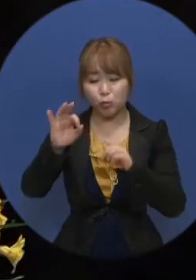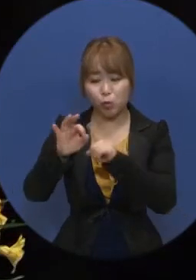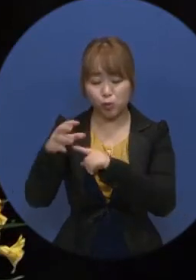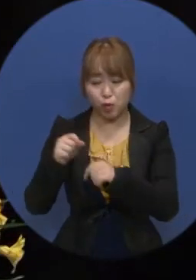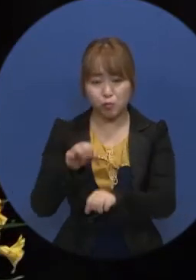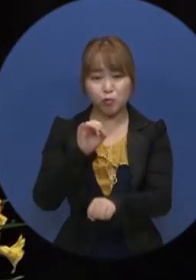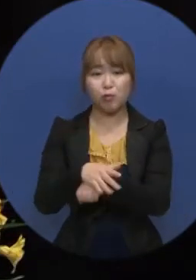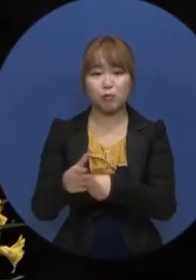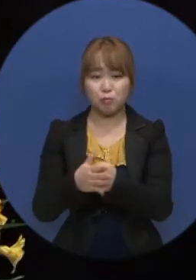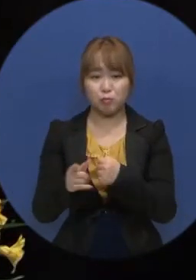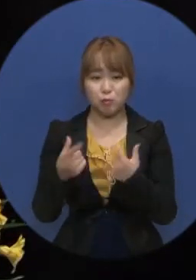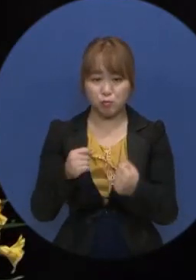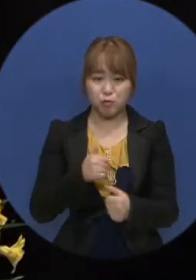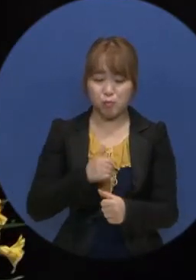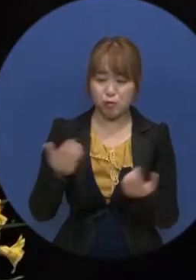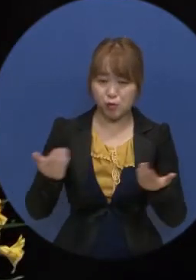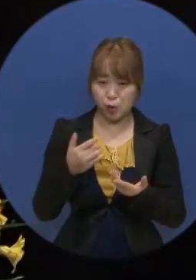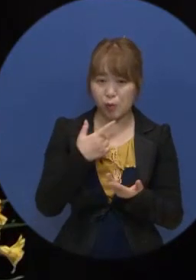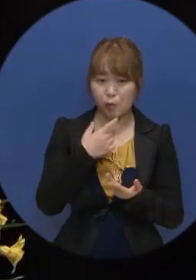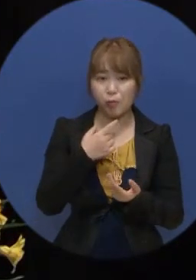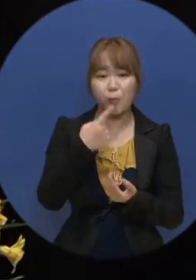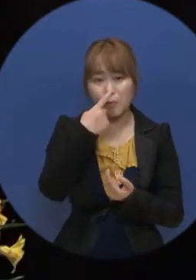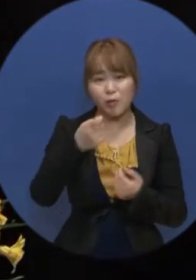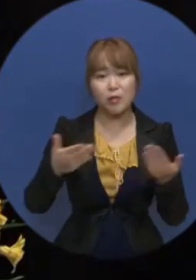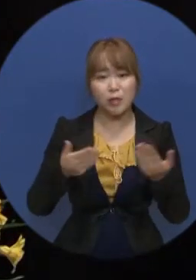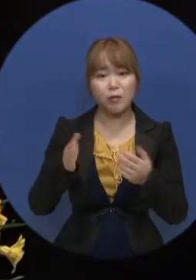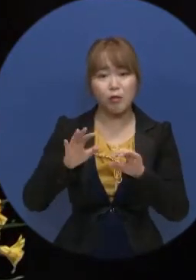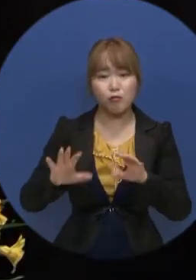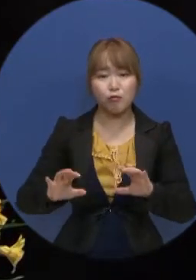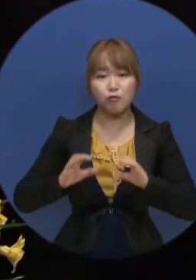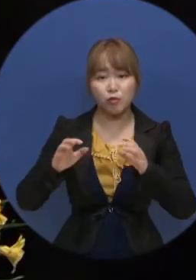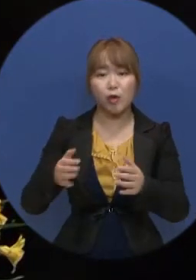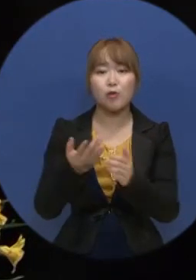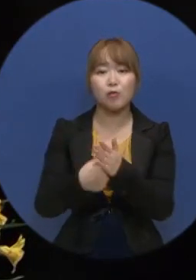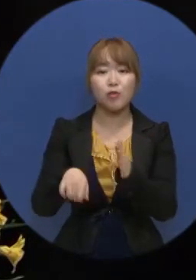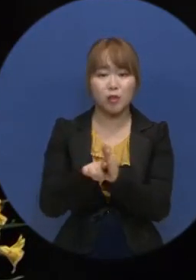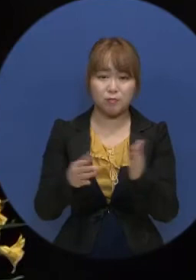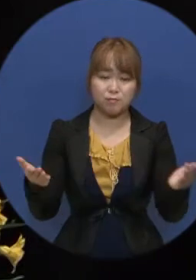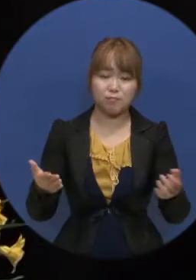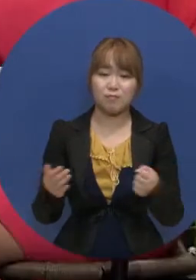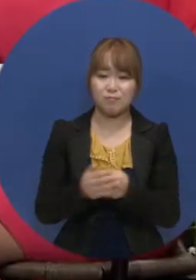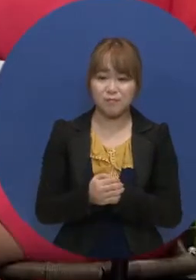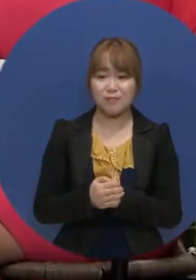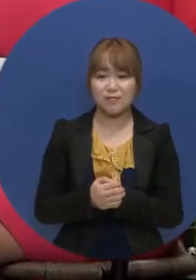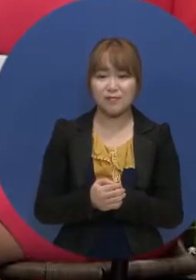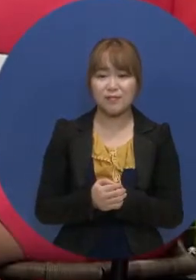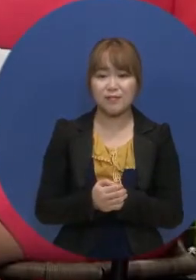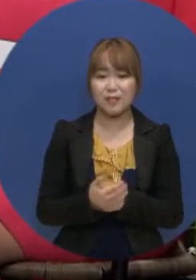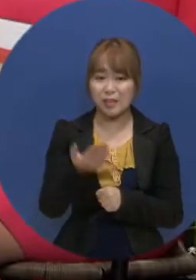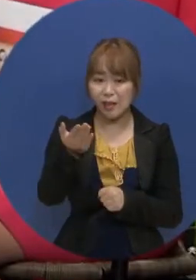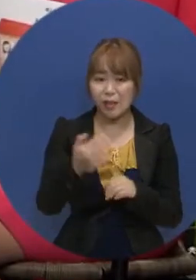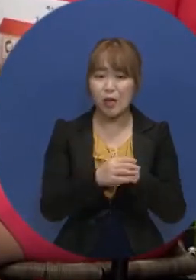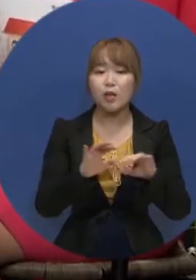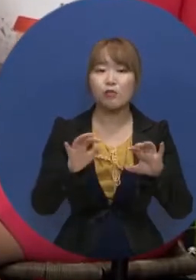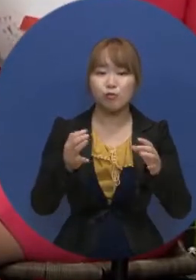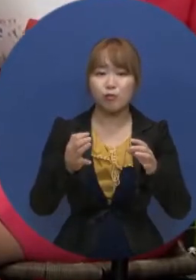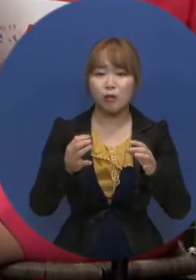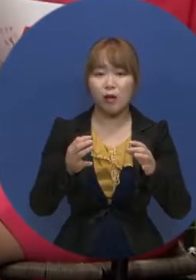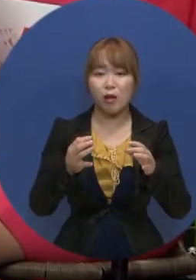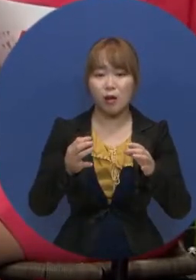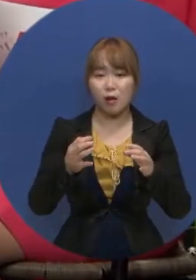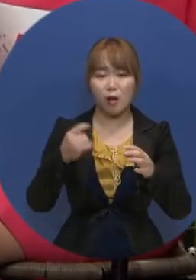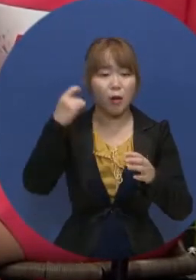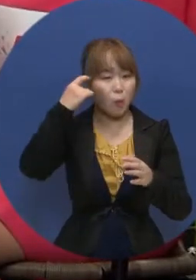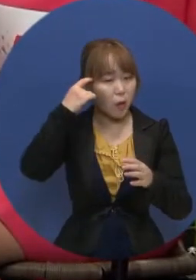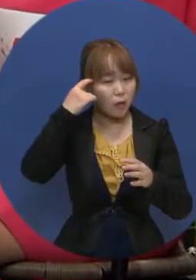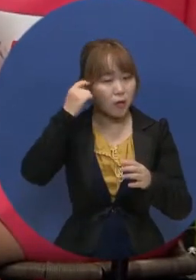있는 일을 하시고 또 멋진 일을 하셨는데요. 네. 국가적인 일이잖아요. 그럼요. 네. 우리 이사님은 국가관이 되게 투철하신